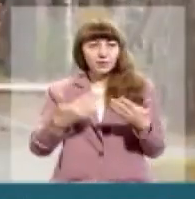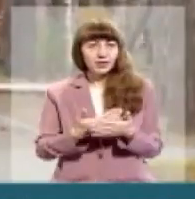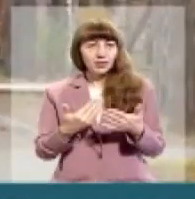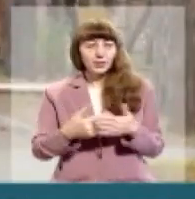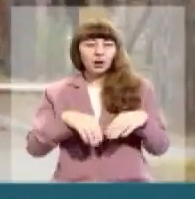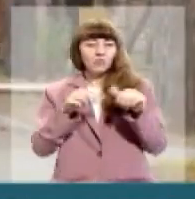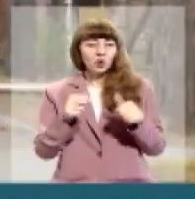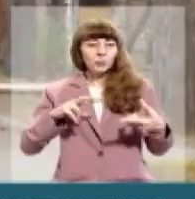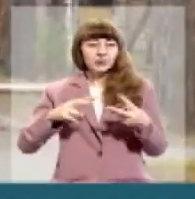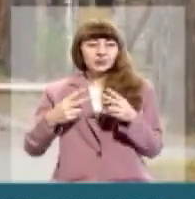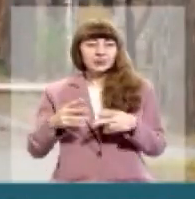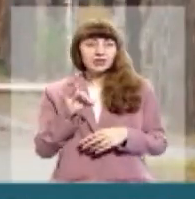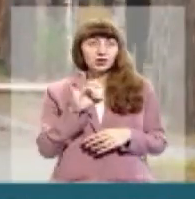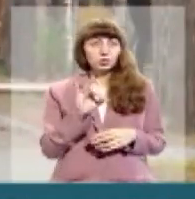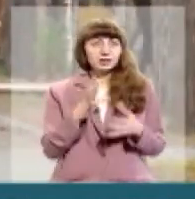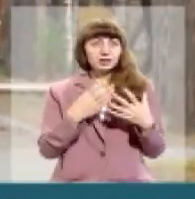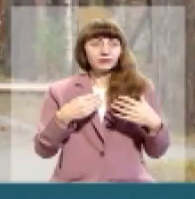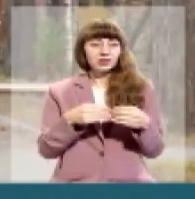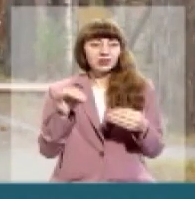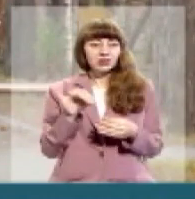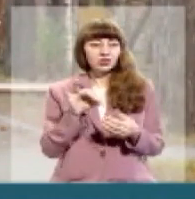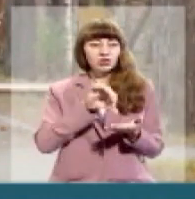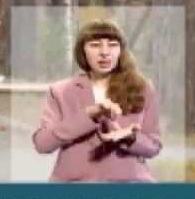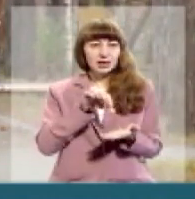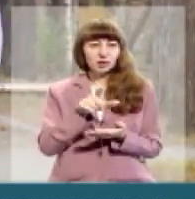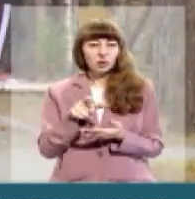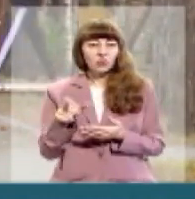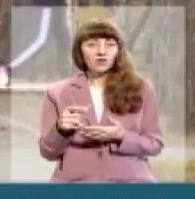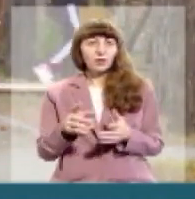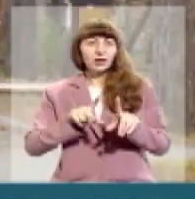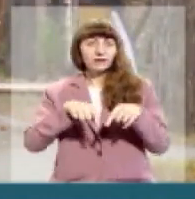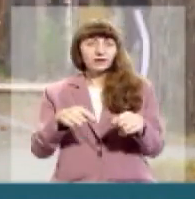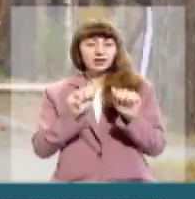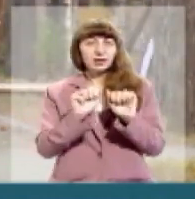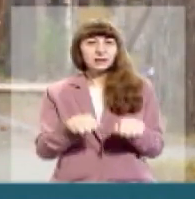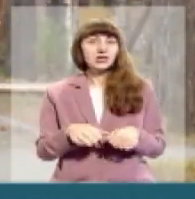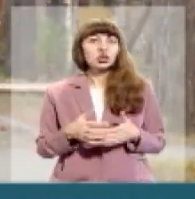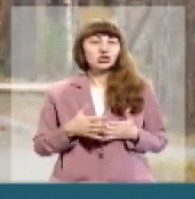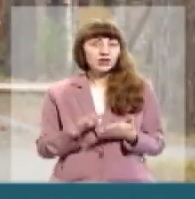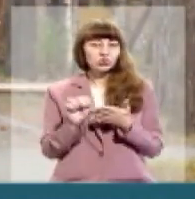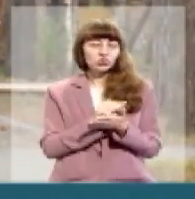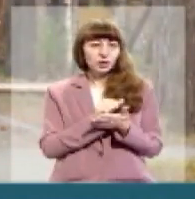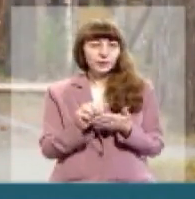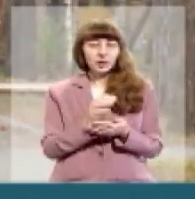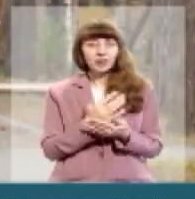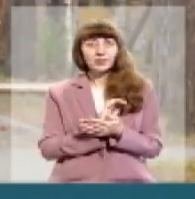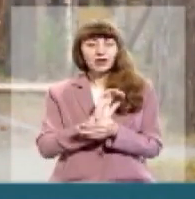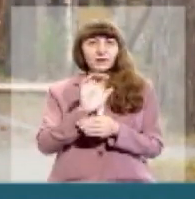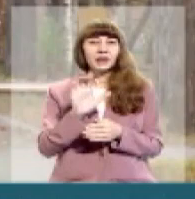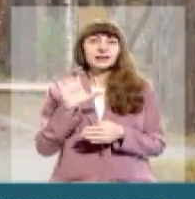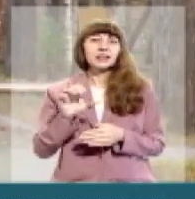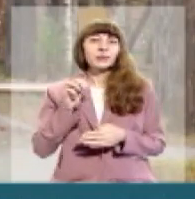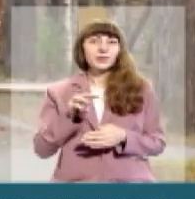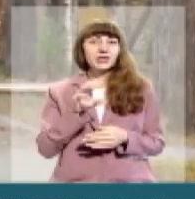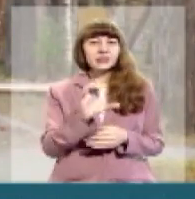оның мүшелерінің мәртебесі өзгерген сайын жаңартып отырады. Мемлекеттік қолдау шараларын алуға рұқсат берілген кезде оған SMS